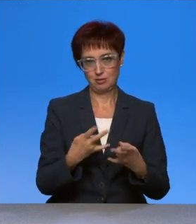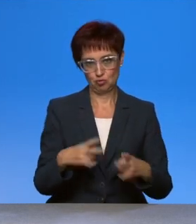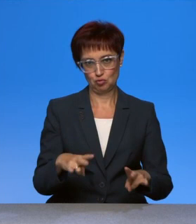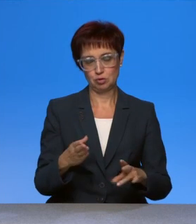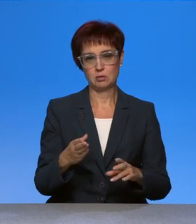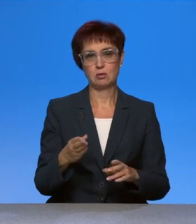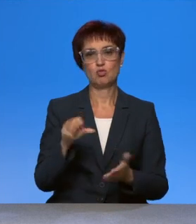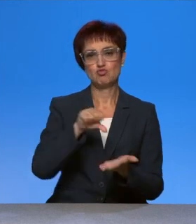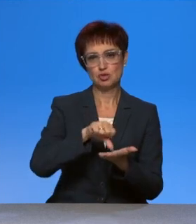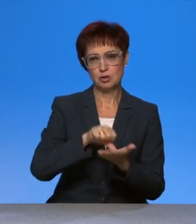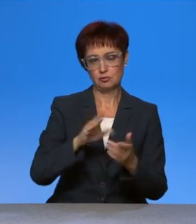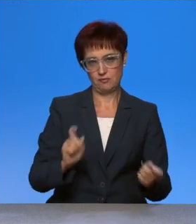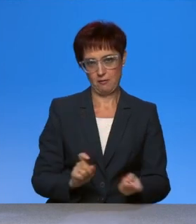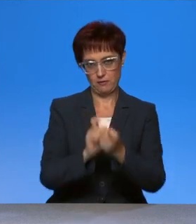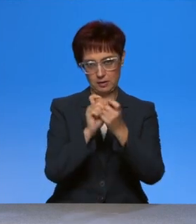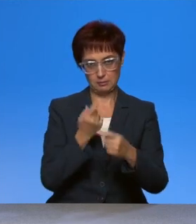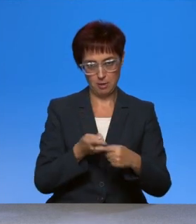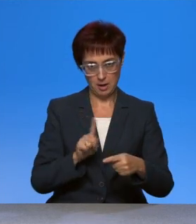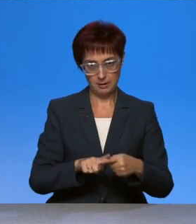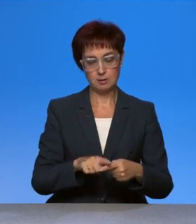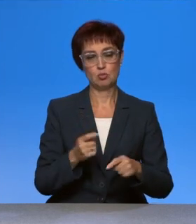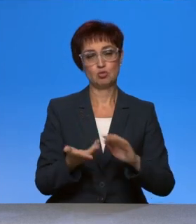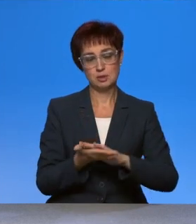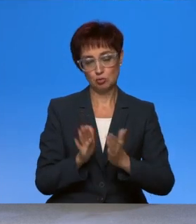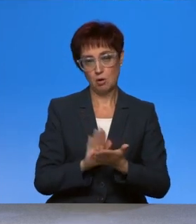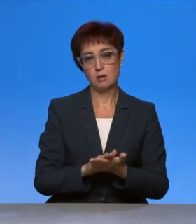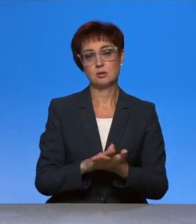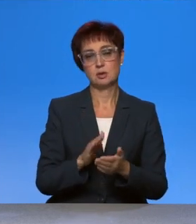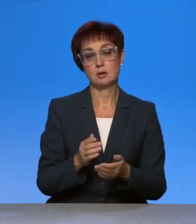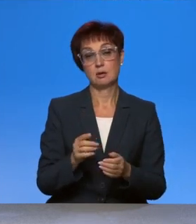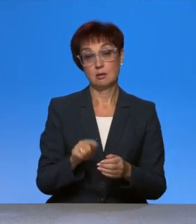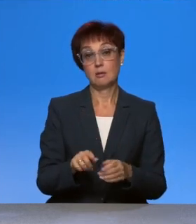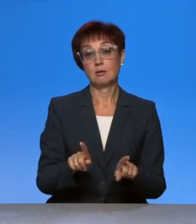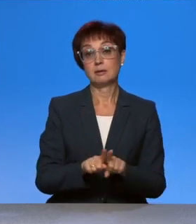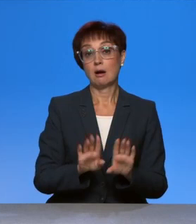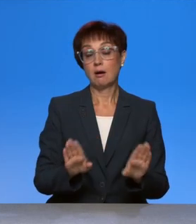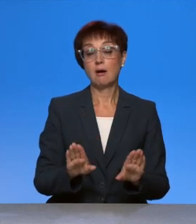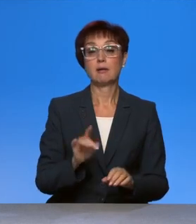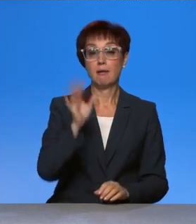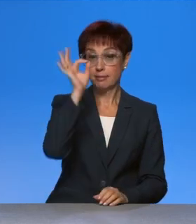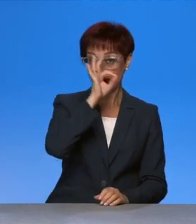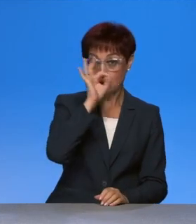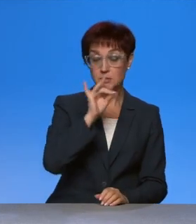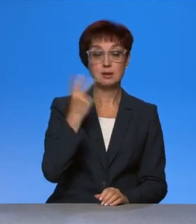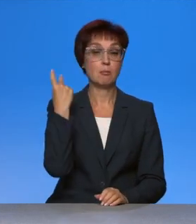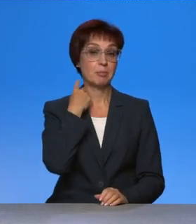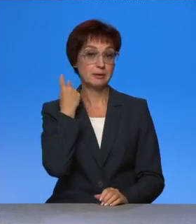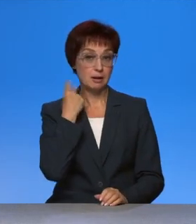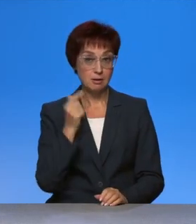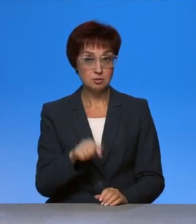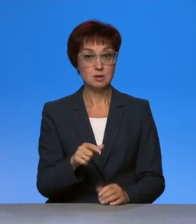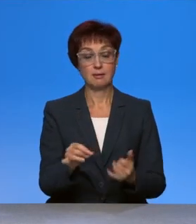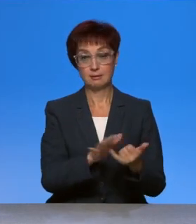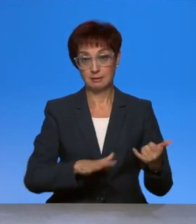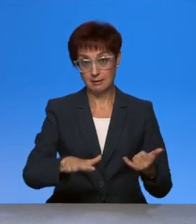ситуация осталась таковой, как осталась. И в итоге немцы и британцы поделили Да, немцы, британцы поделили, ну, ничего